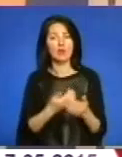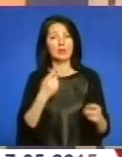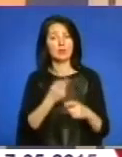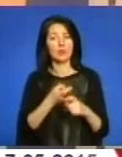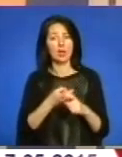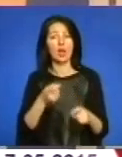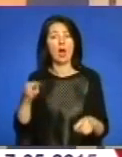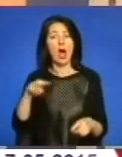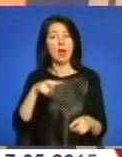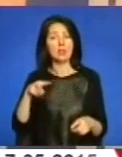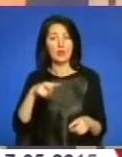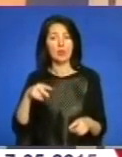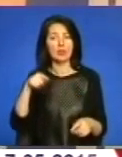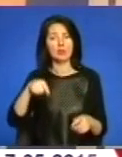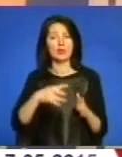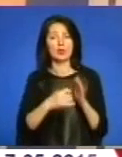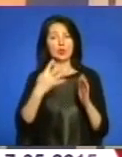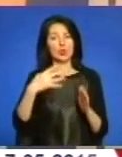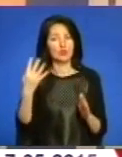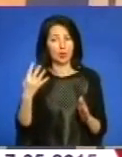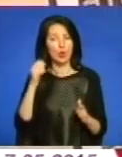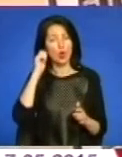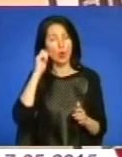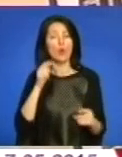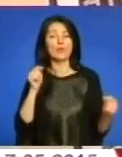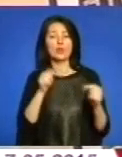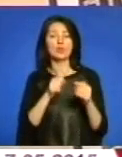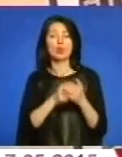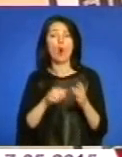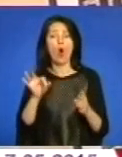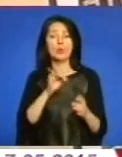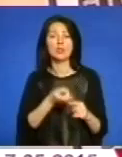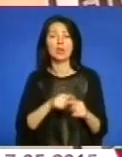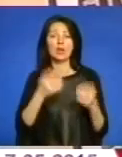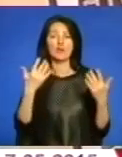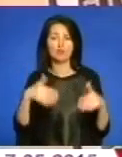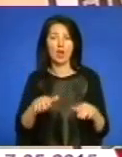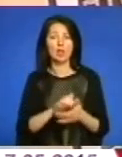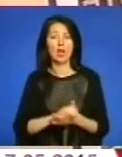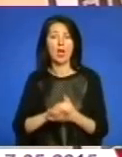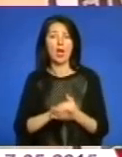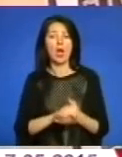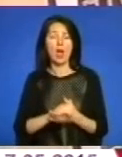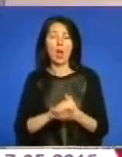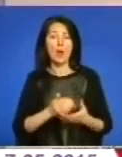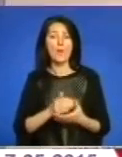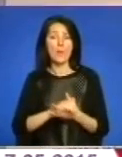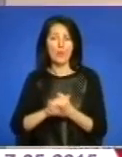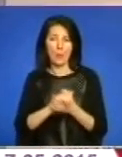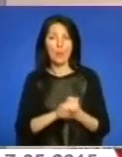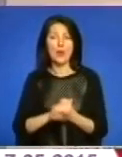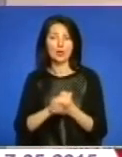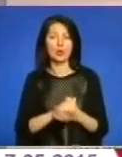липні 1944 року і відноситься до областей, в якій втрати мирного населення були найбільшими.